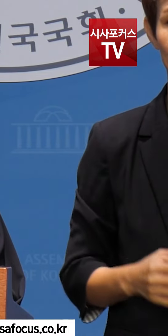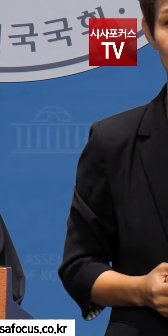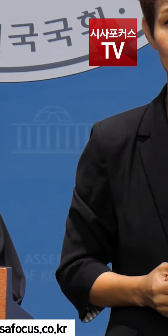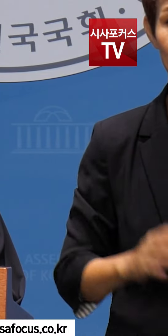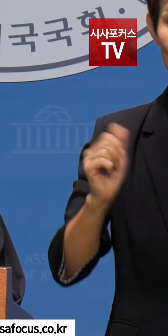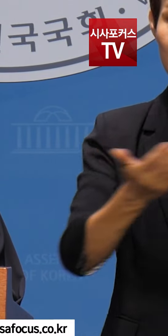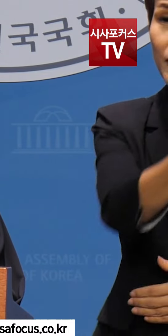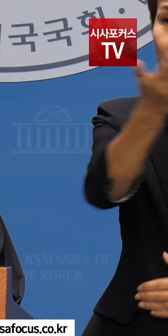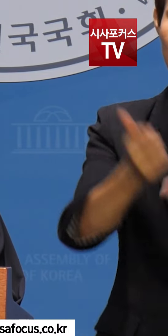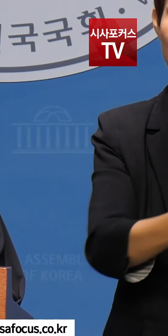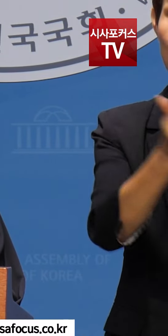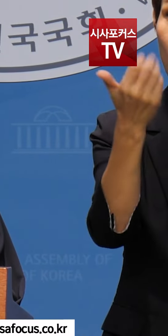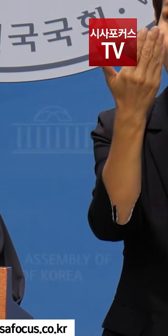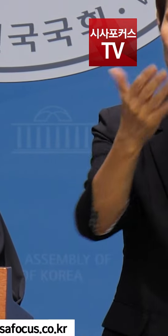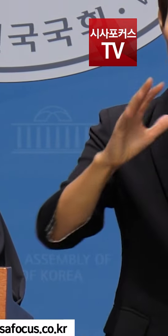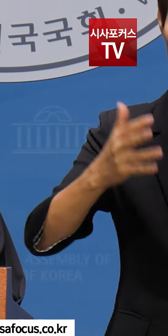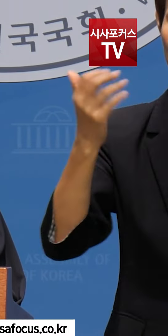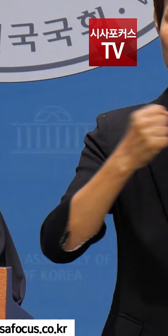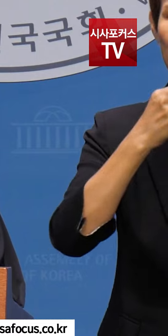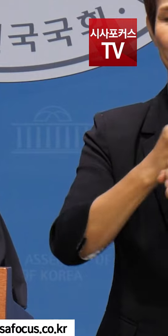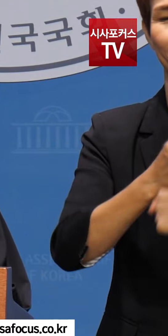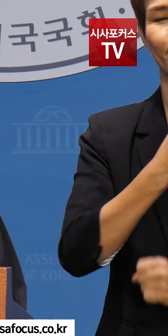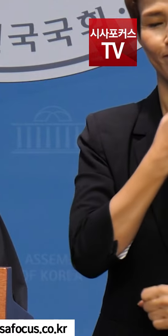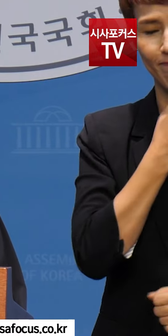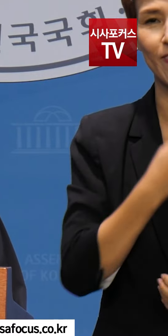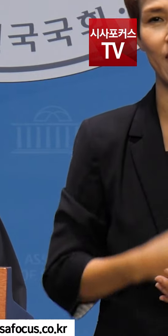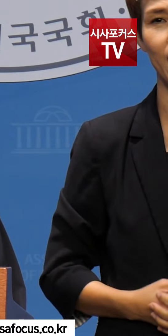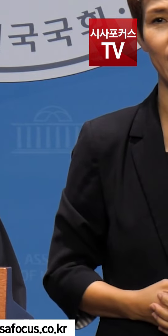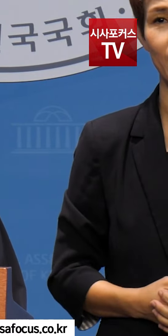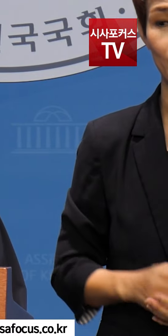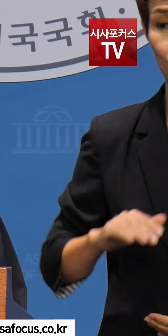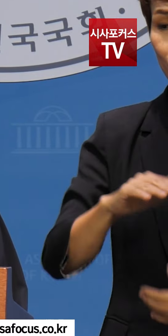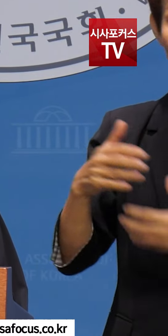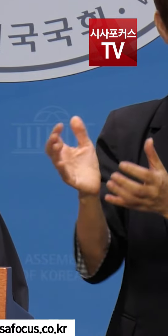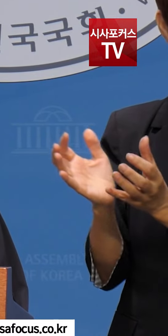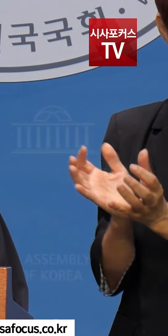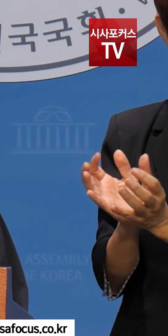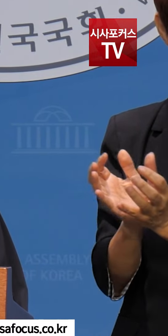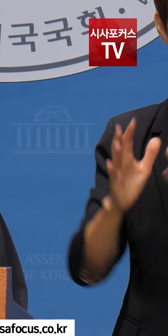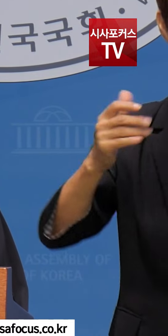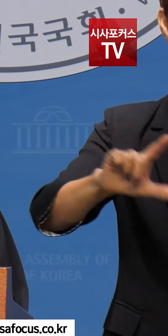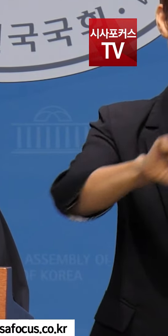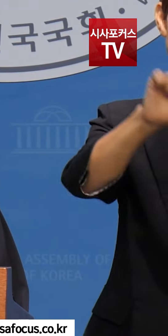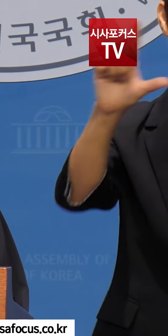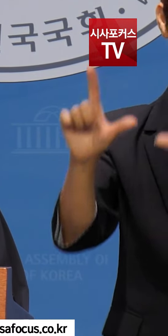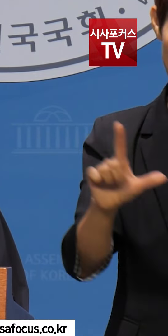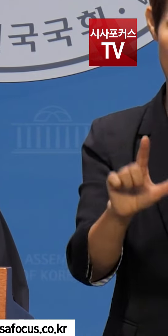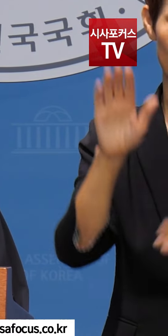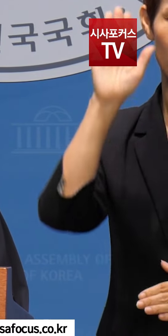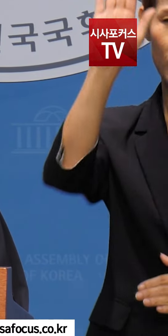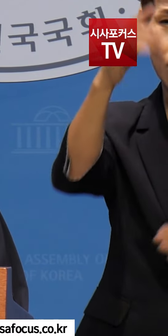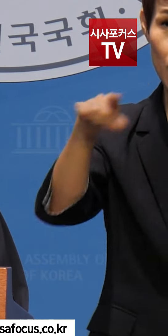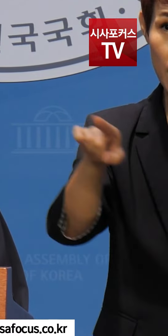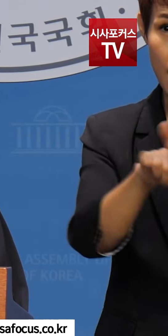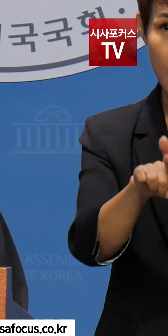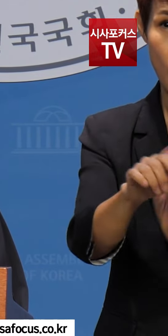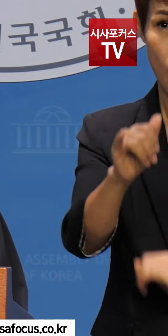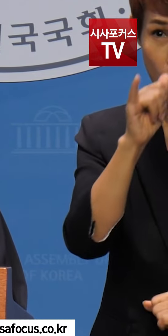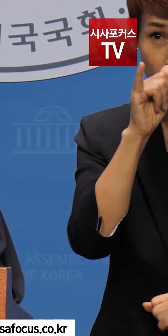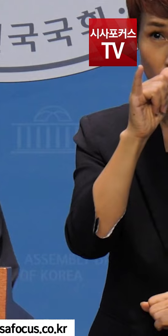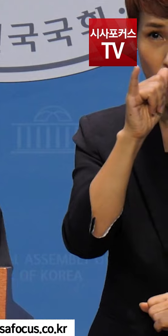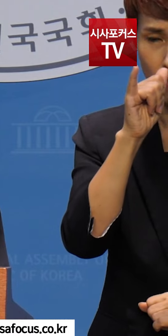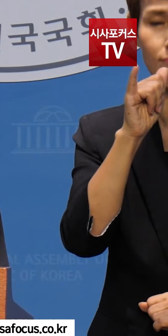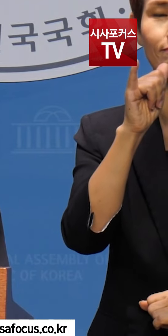국민에게 희망을 주는 국회가 되기를 소망합니다. 조국혁신당은 민생과 미래를 위한 일이라면